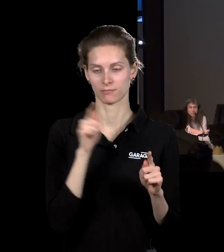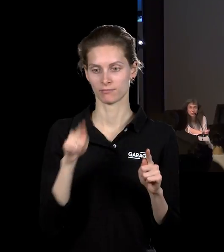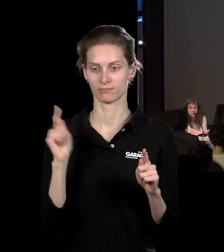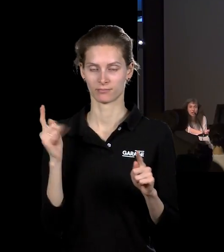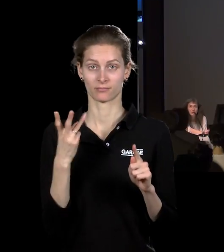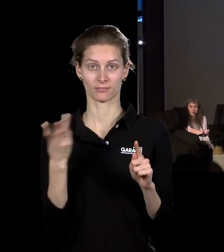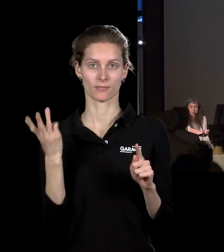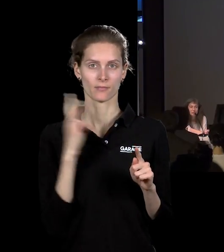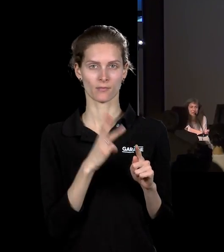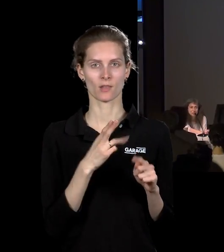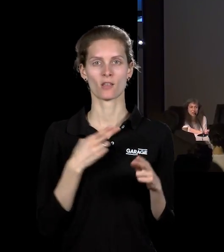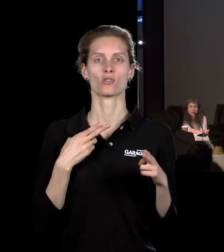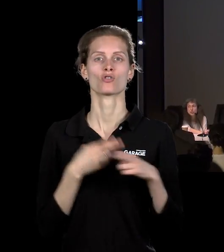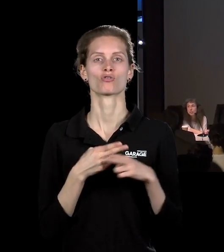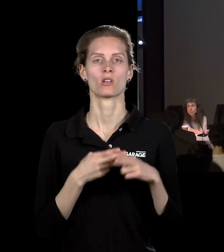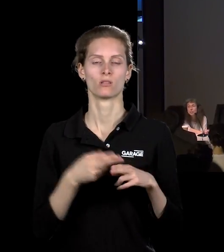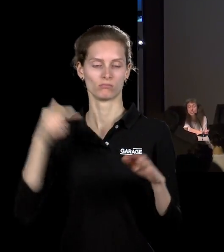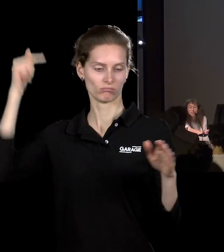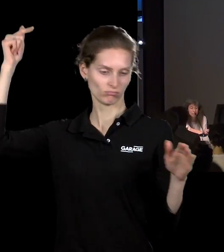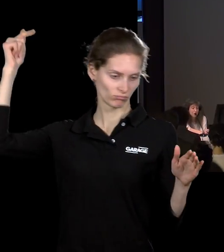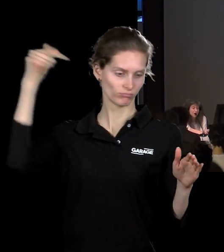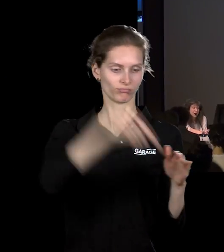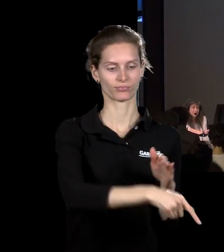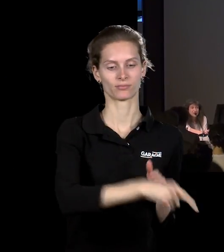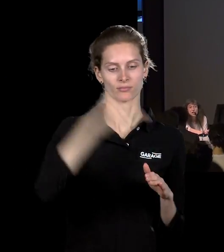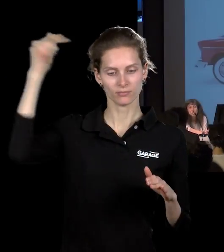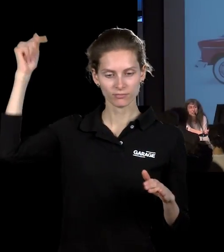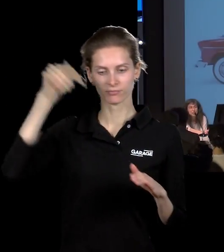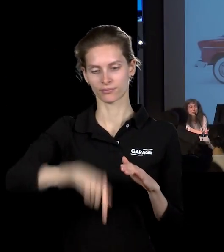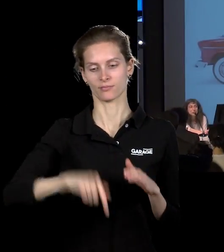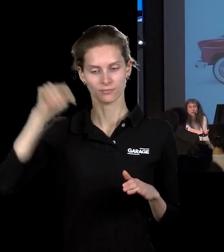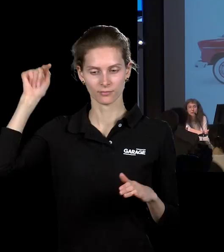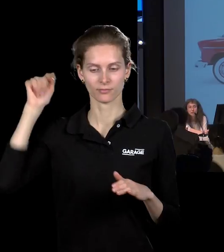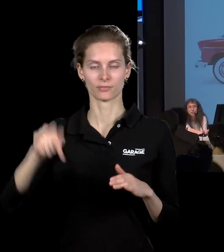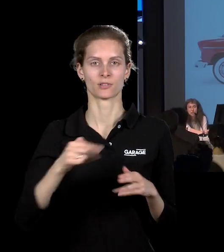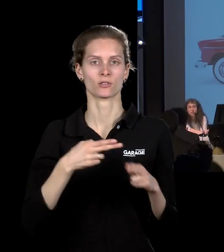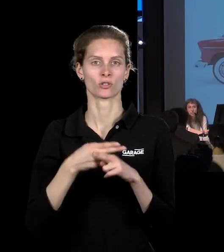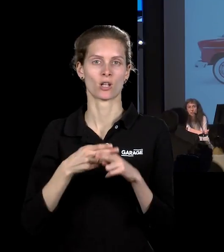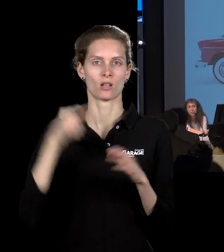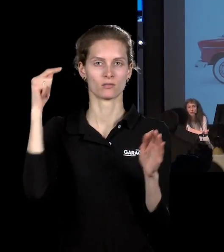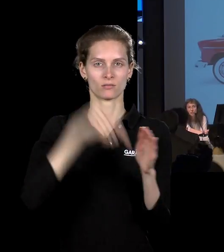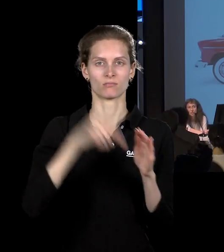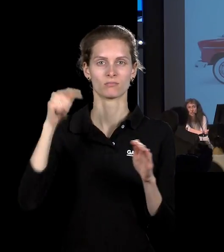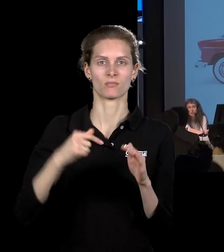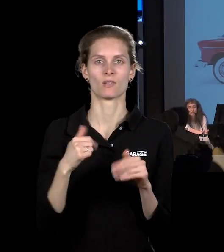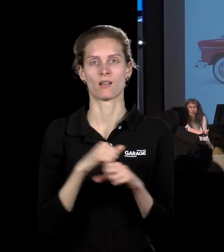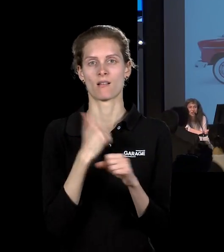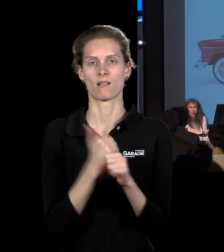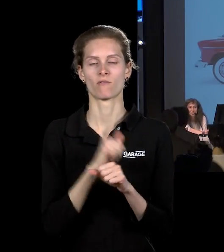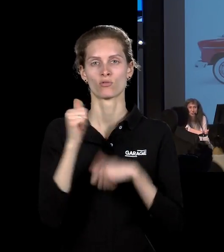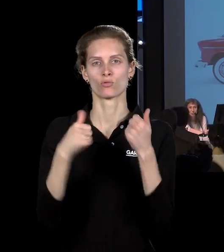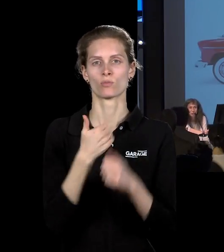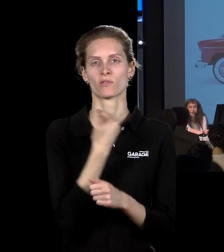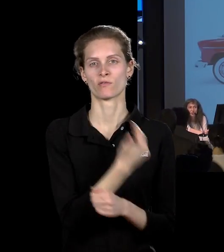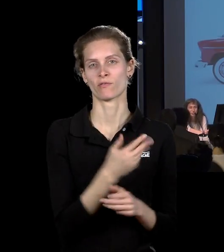самым железным металлическим стержнем, который является главным предметом скульптуры Уолтера де Мария. Этот